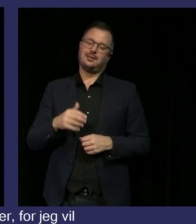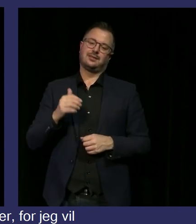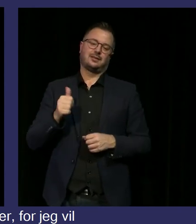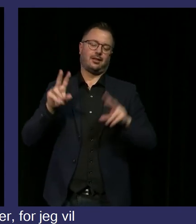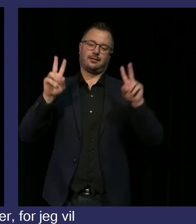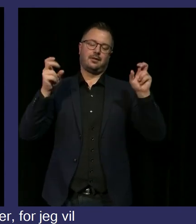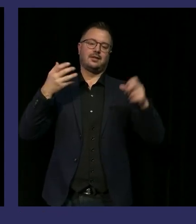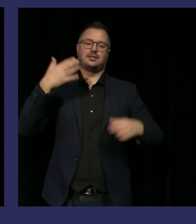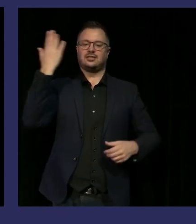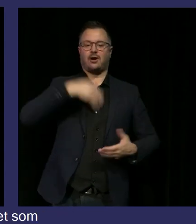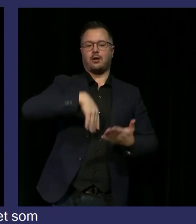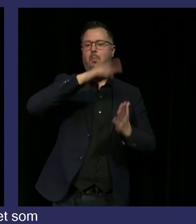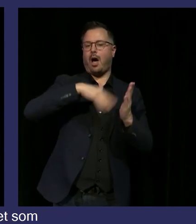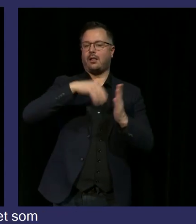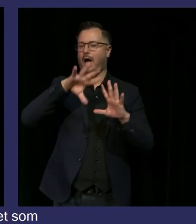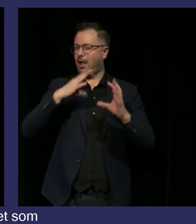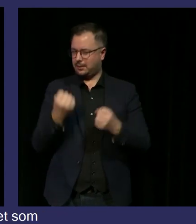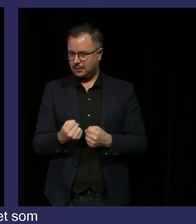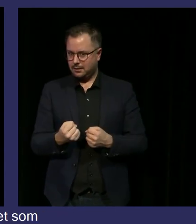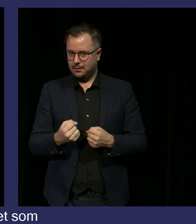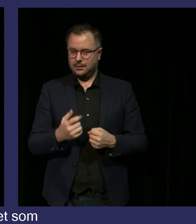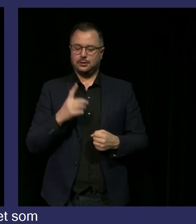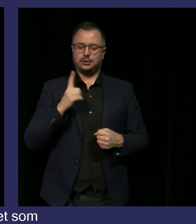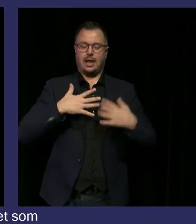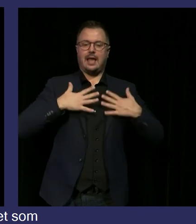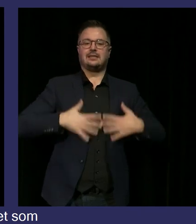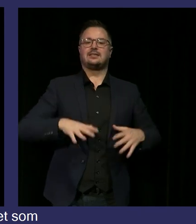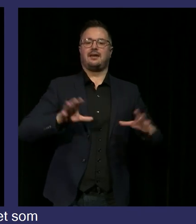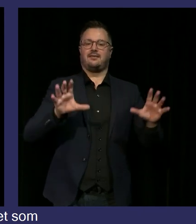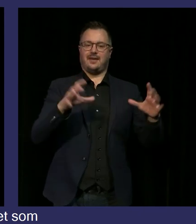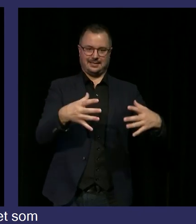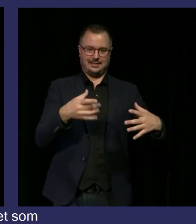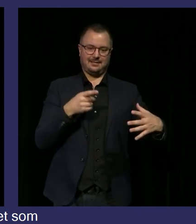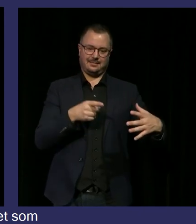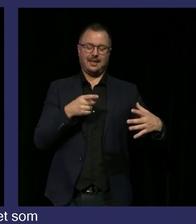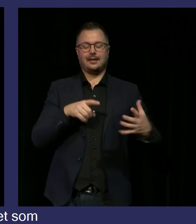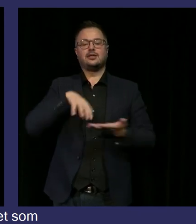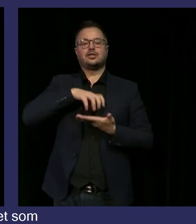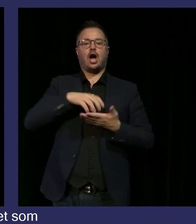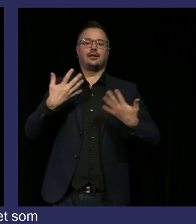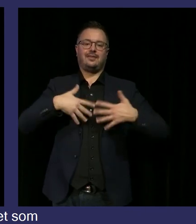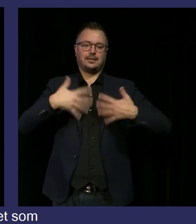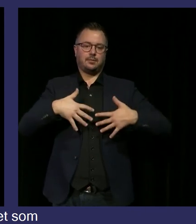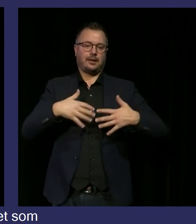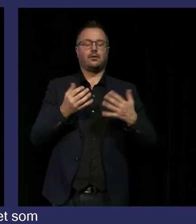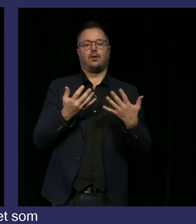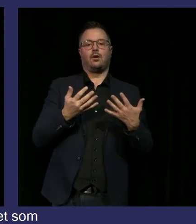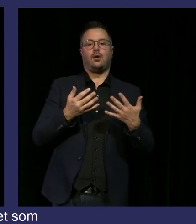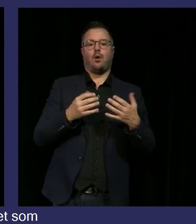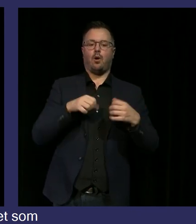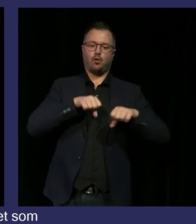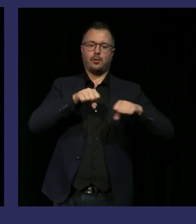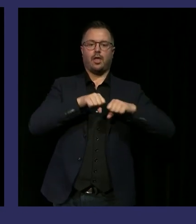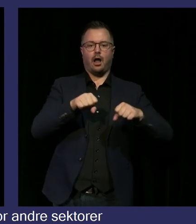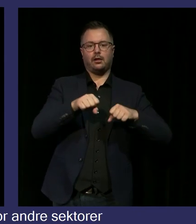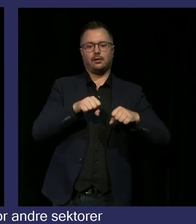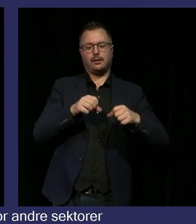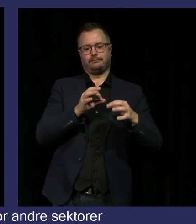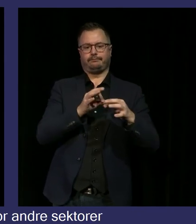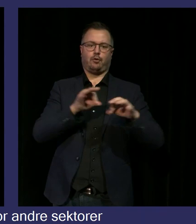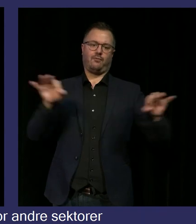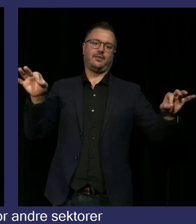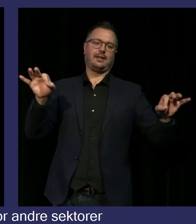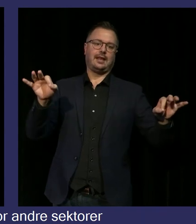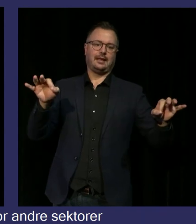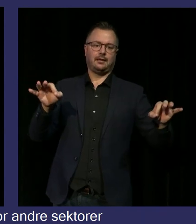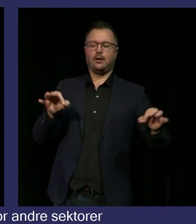at helsetjenesten kanskje den delen av norsk offentlig eller statlig virksomhet I hvert fall, og kommunal, som kommuniserer best med folk. Jeg tror